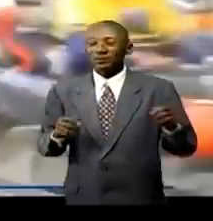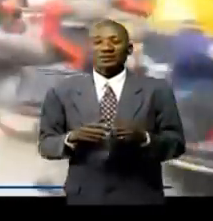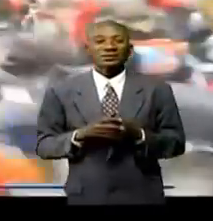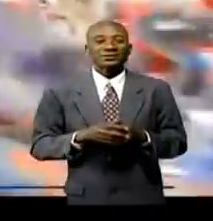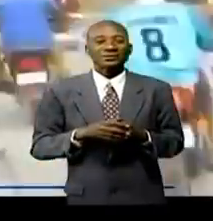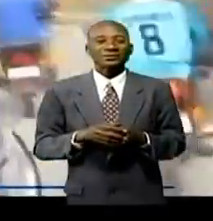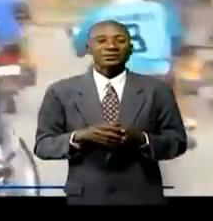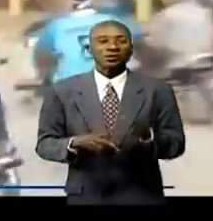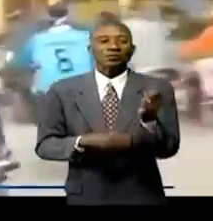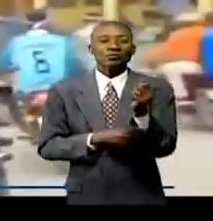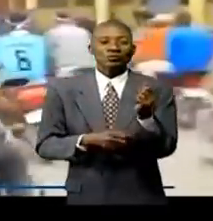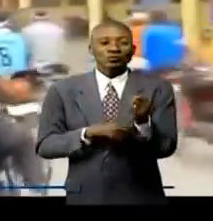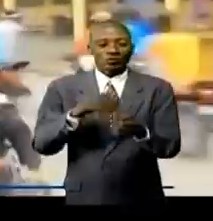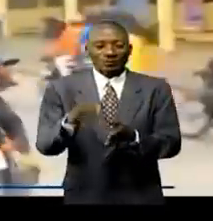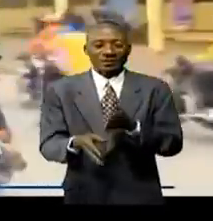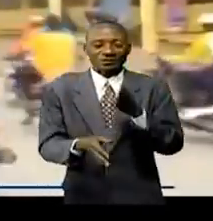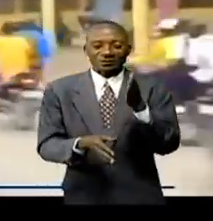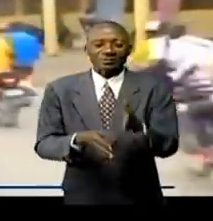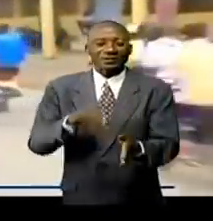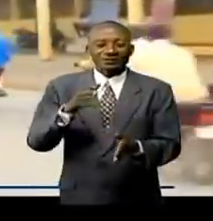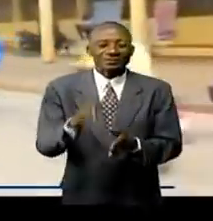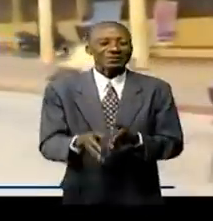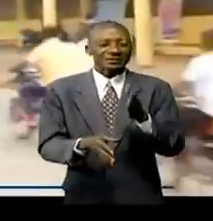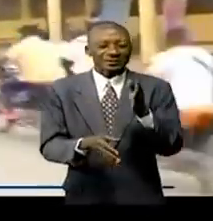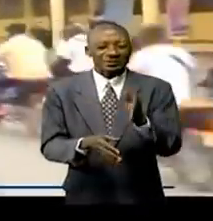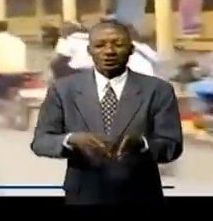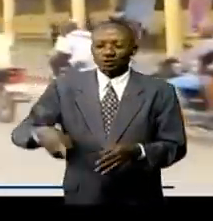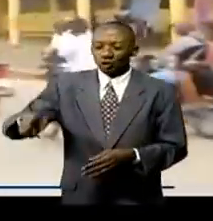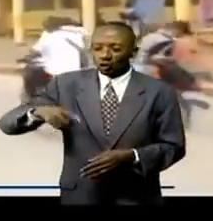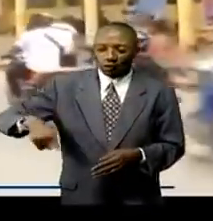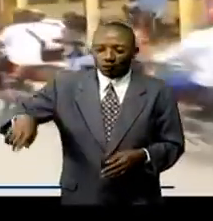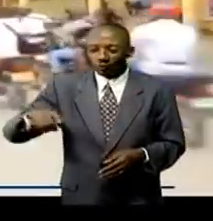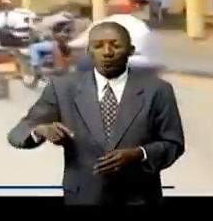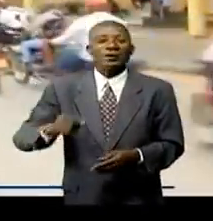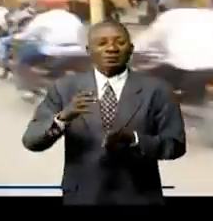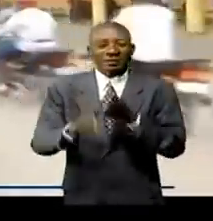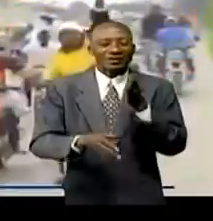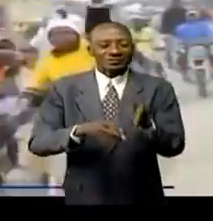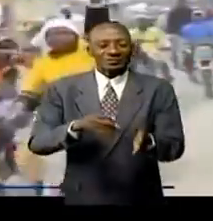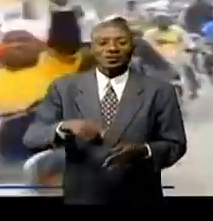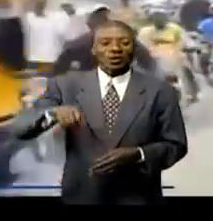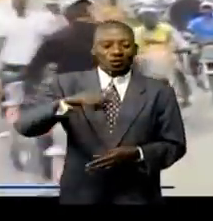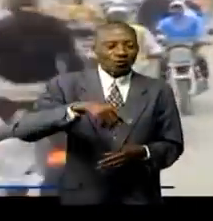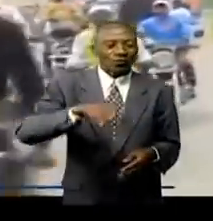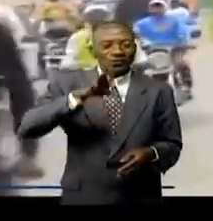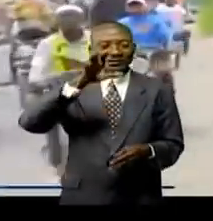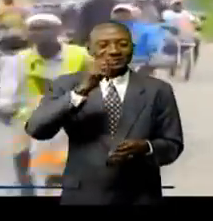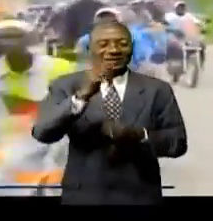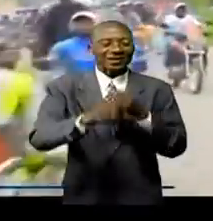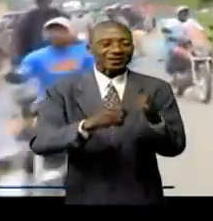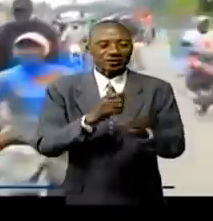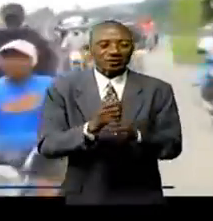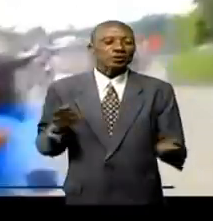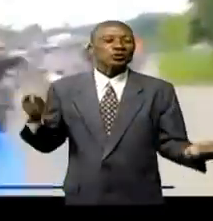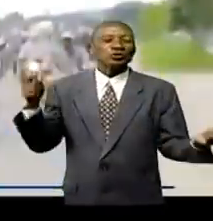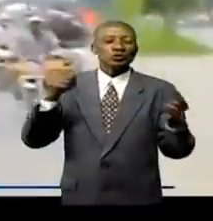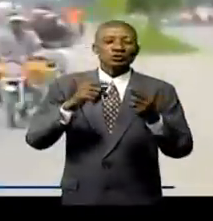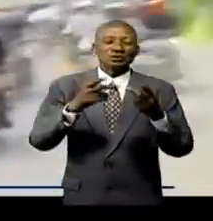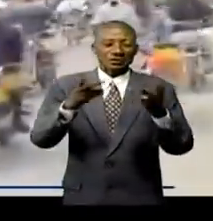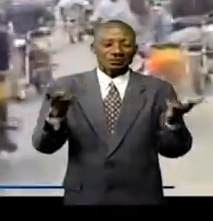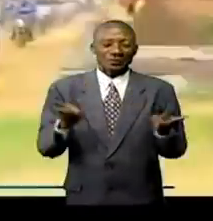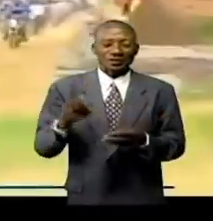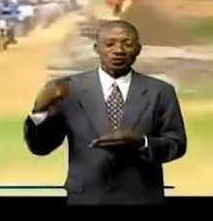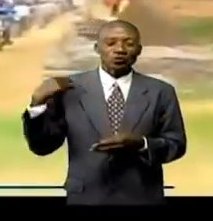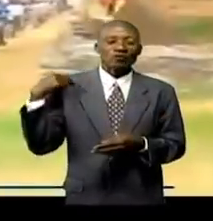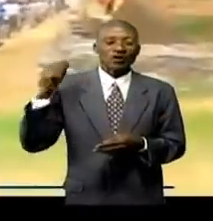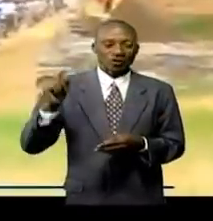du Saint-Esprit, les ronds-points Koïdro et celui du cinquantenaire avant de converger vers le gouvernorat, cette tentative de coup de force en tant